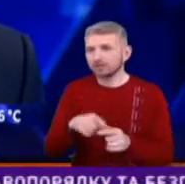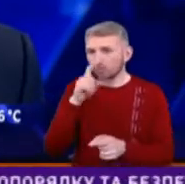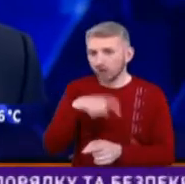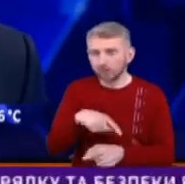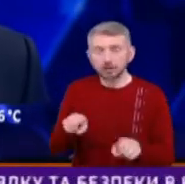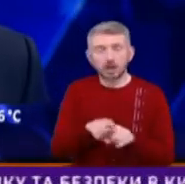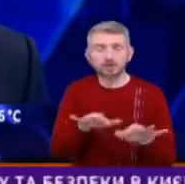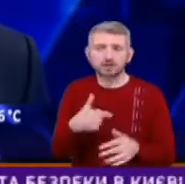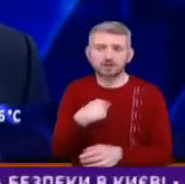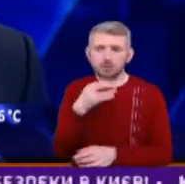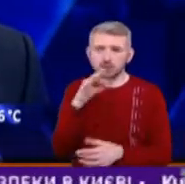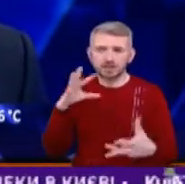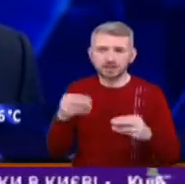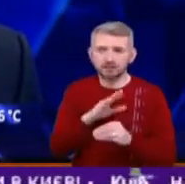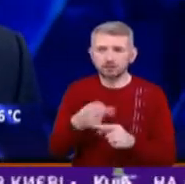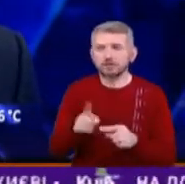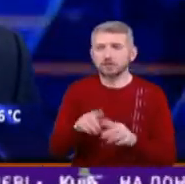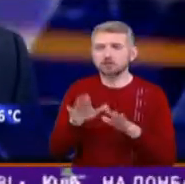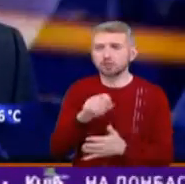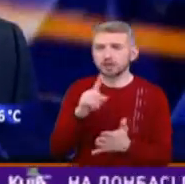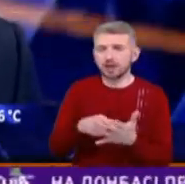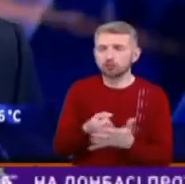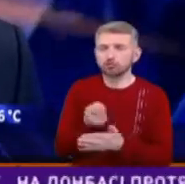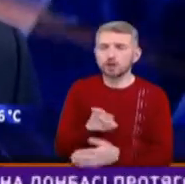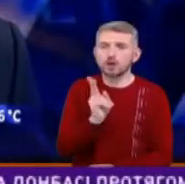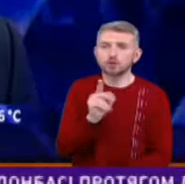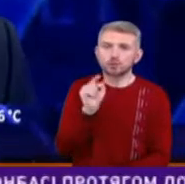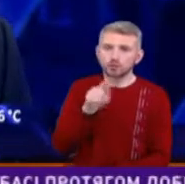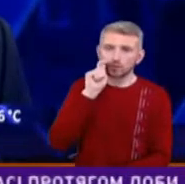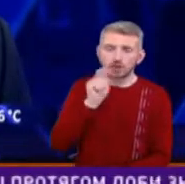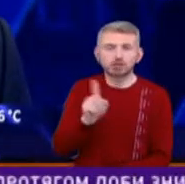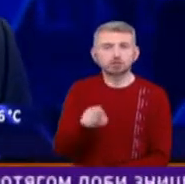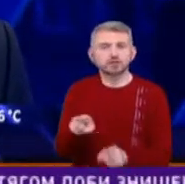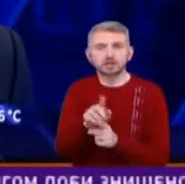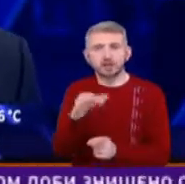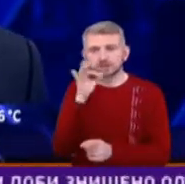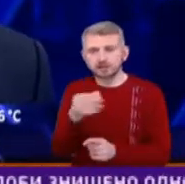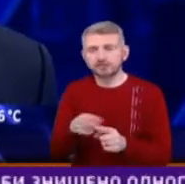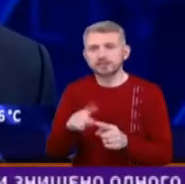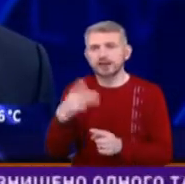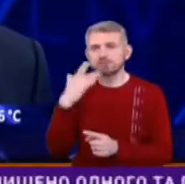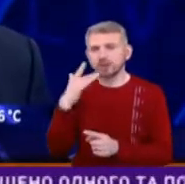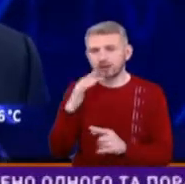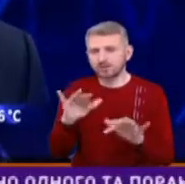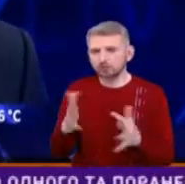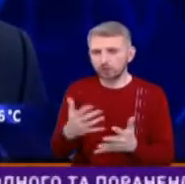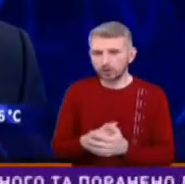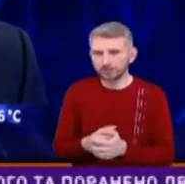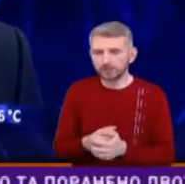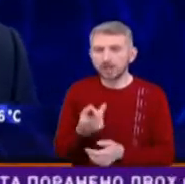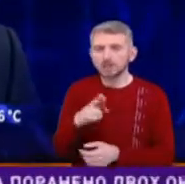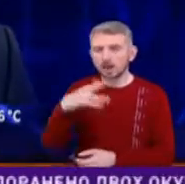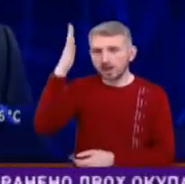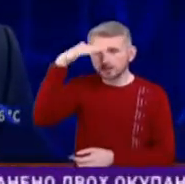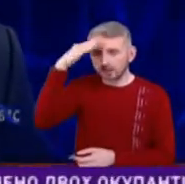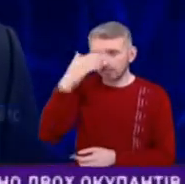стається. Тому я би не зводив все це лише питання до того, хтось тут в Україні щось не так сказав. Це американська історія. І для Трампа